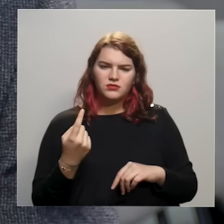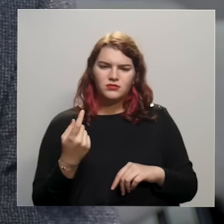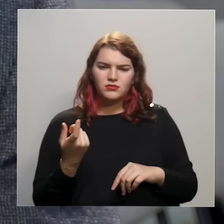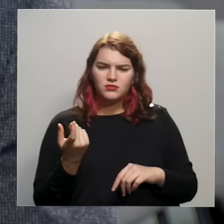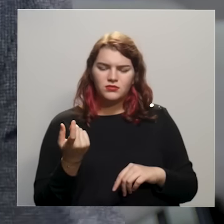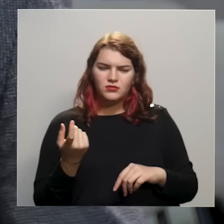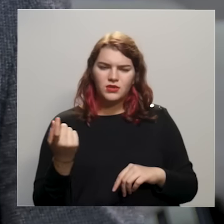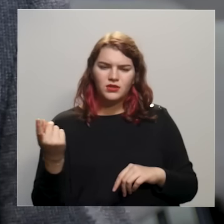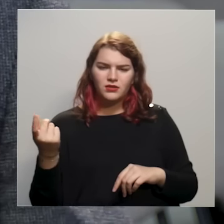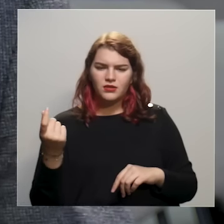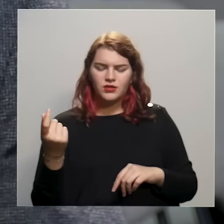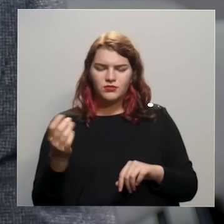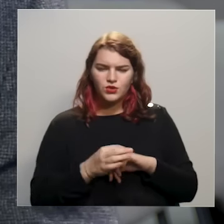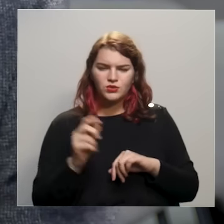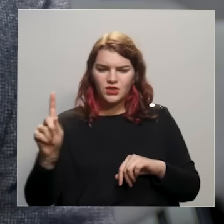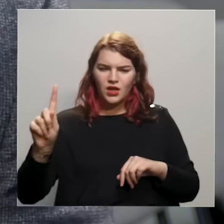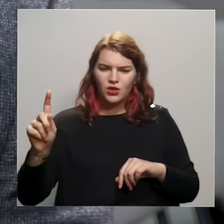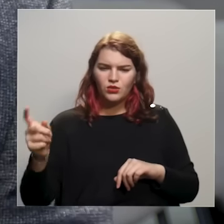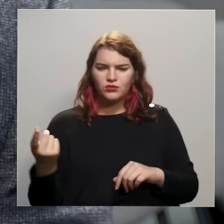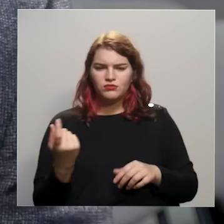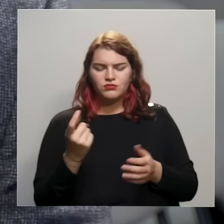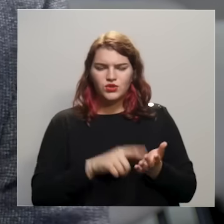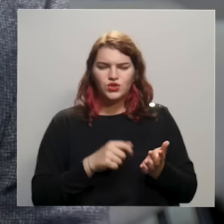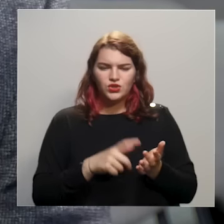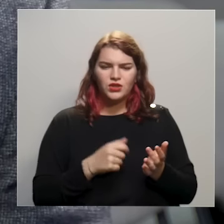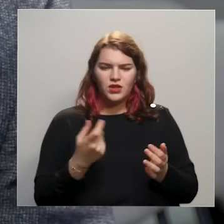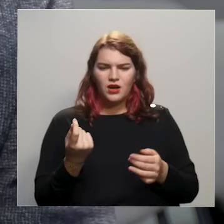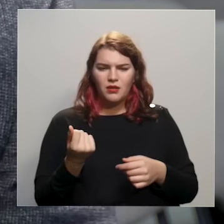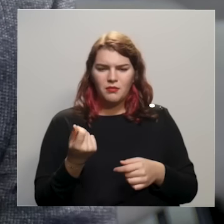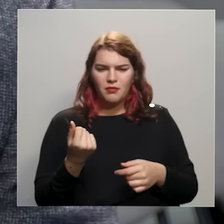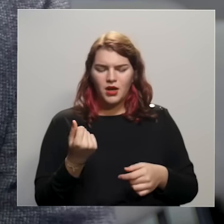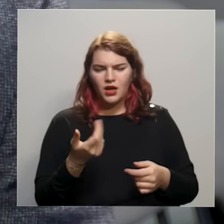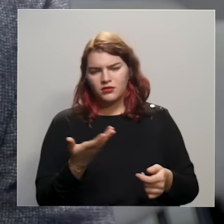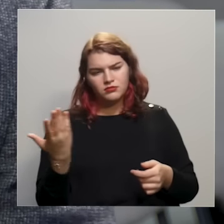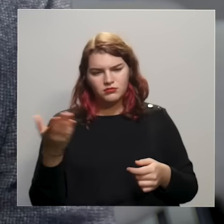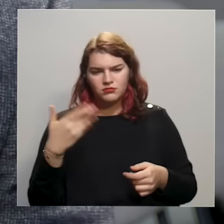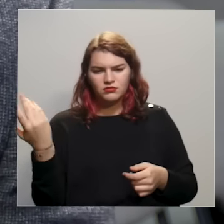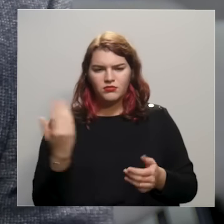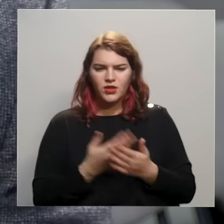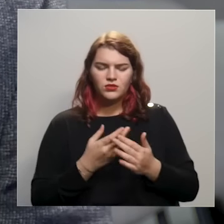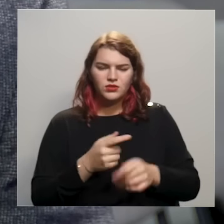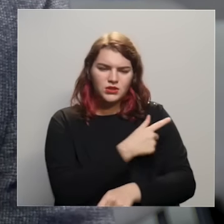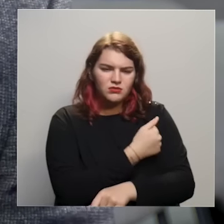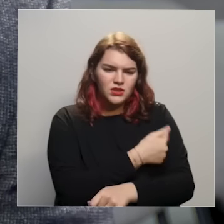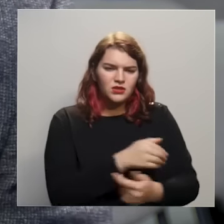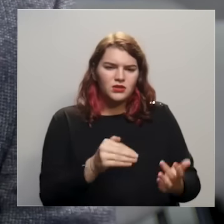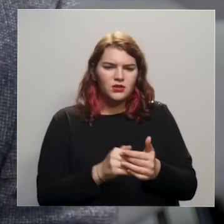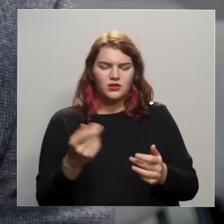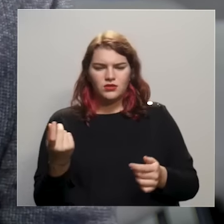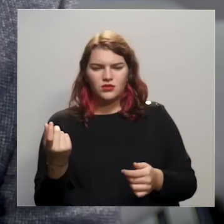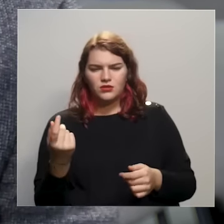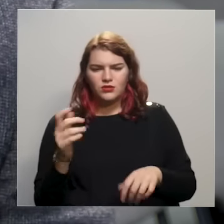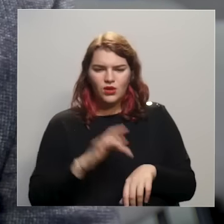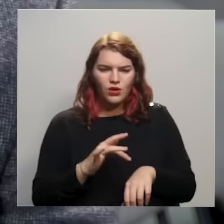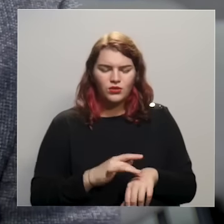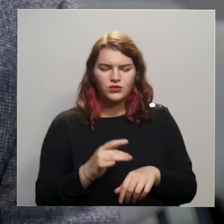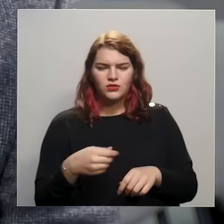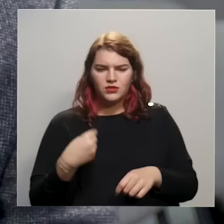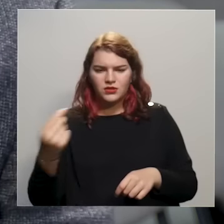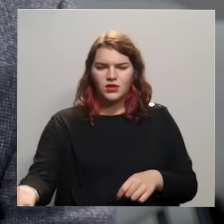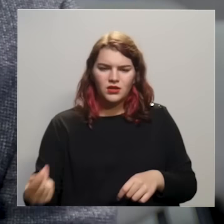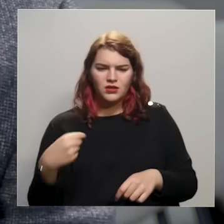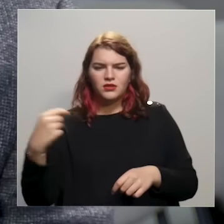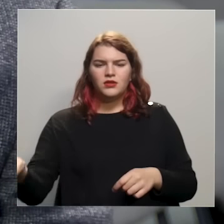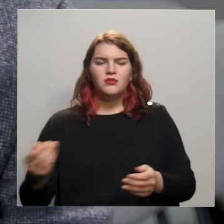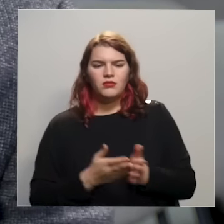bani. Na, le plăcea băutura și... Că trebuie să meargă la spital, că trebuie să dea la doctor. Am dat, ia de aici și tași